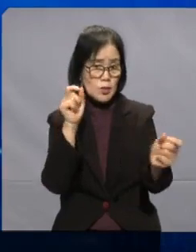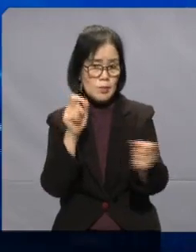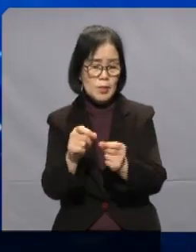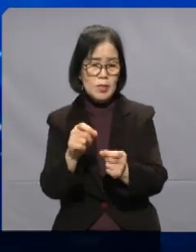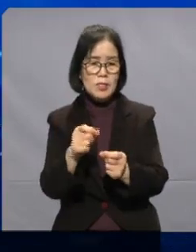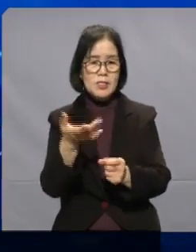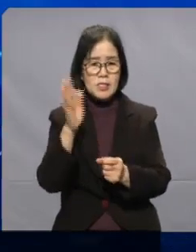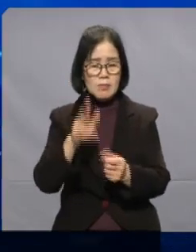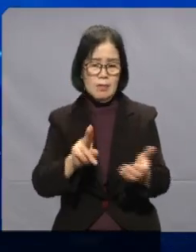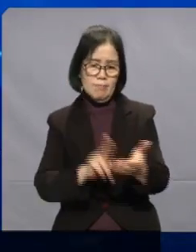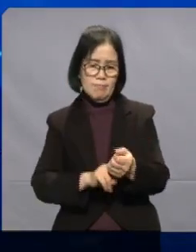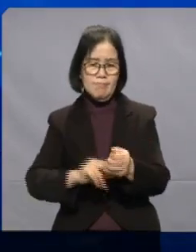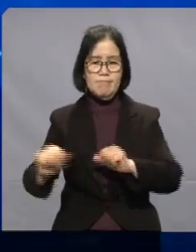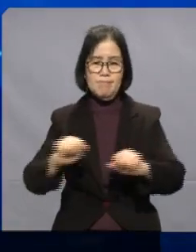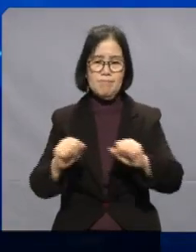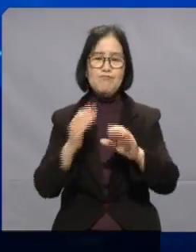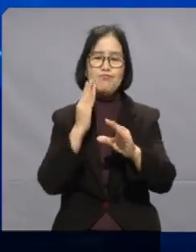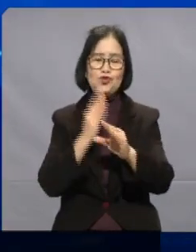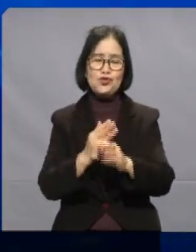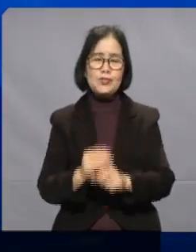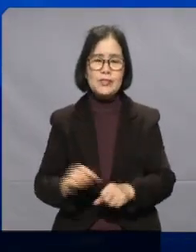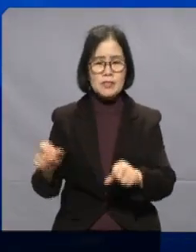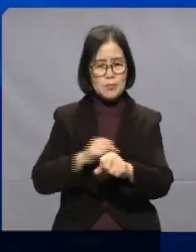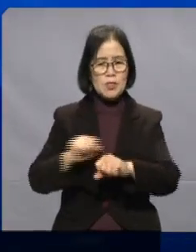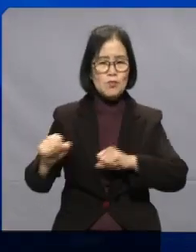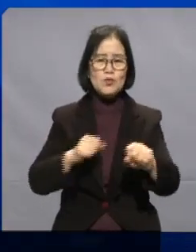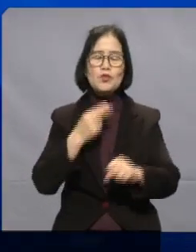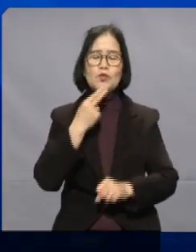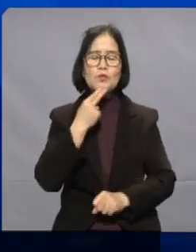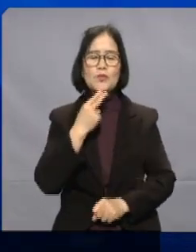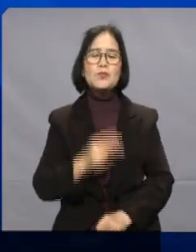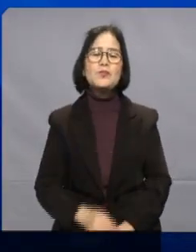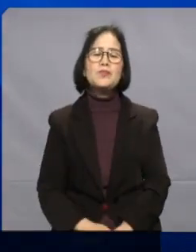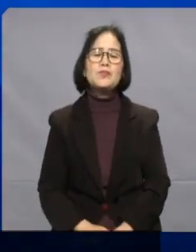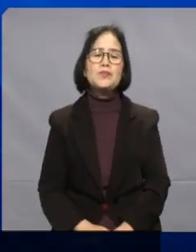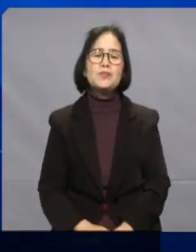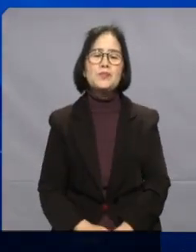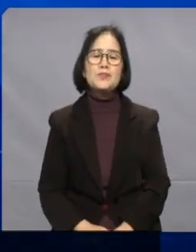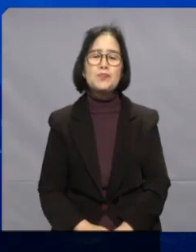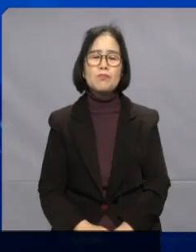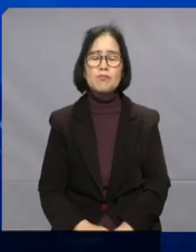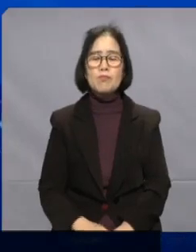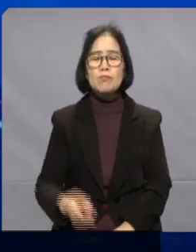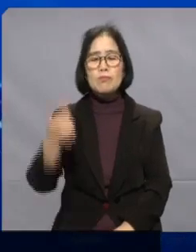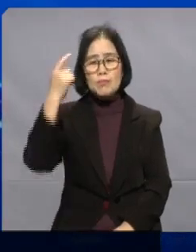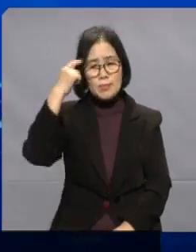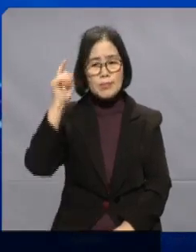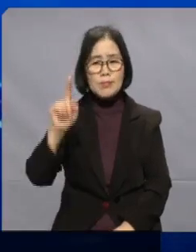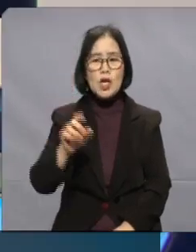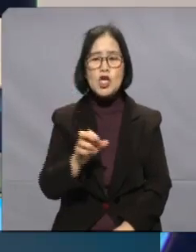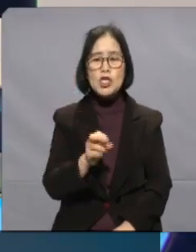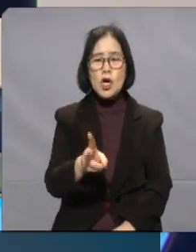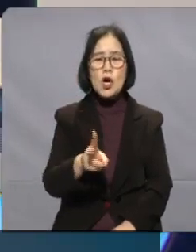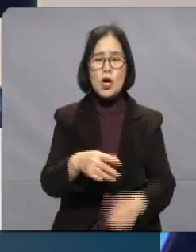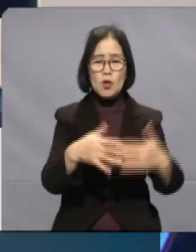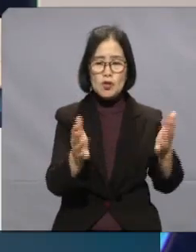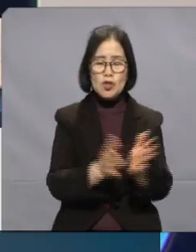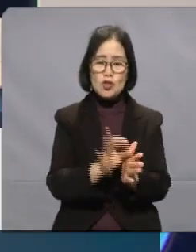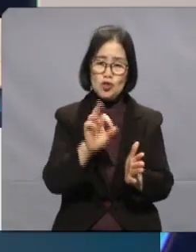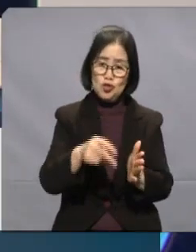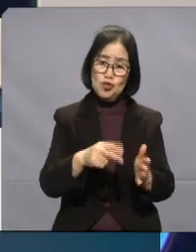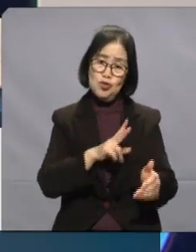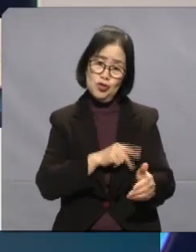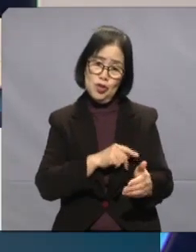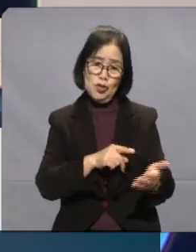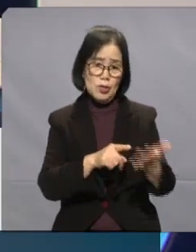남았는데 자명을 이어가고 있습니다 특별한 움직임이 없죠 자 어떻게 보십니까 여권에서 유전 의원이 안